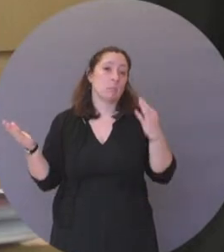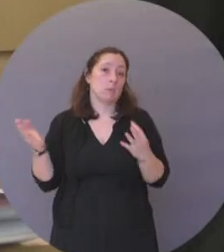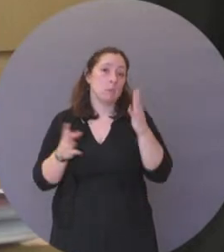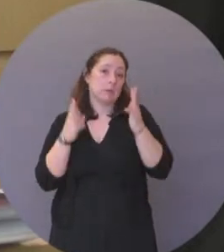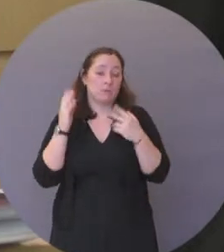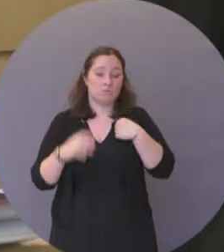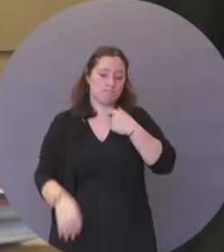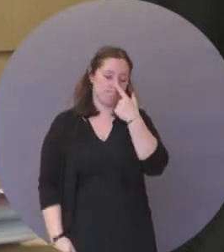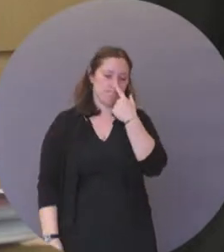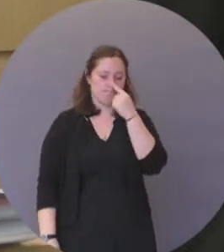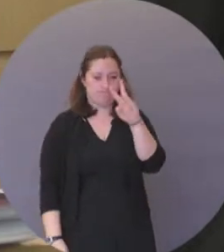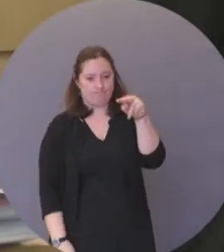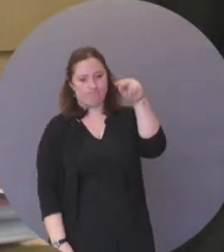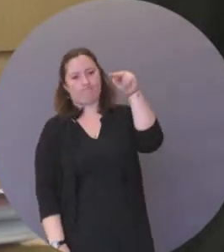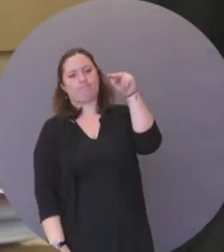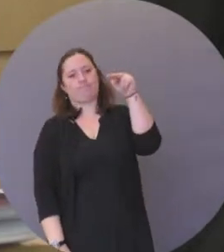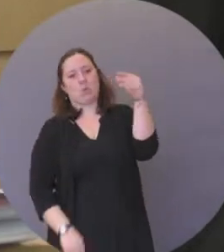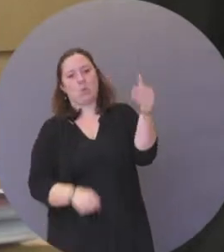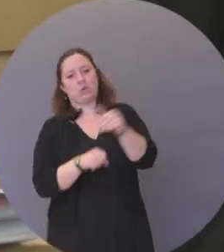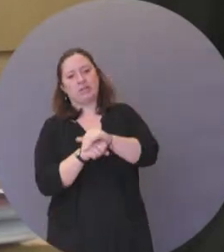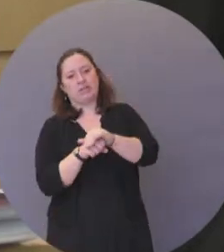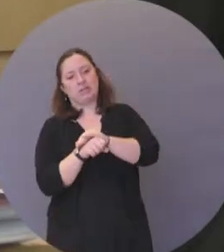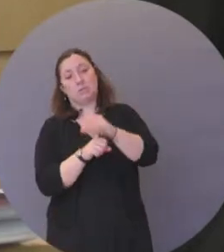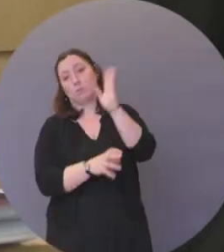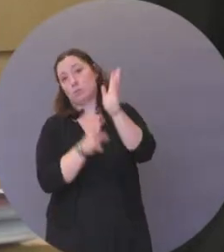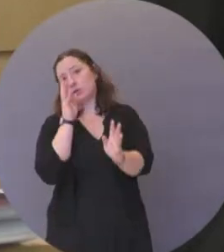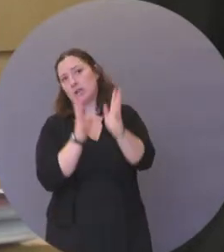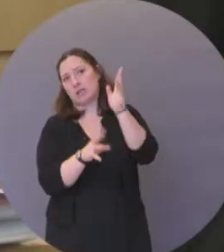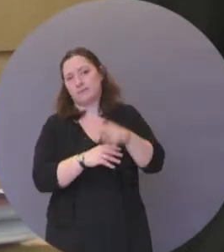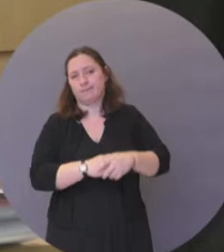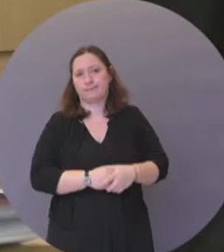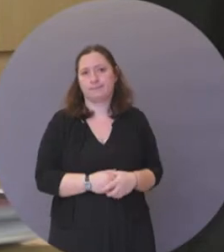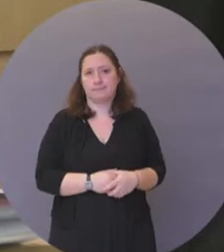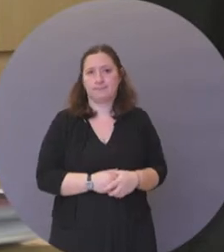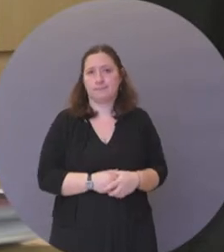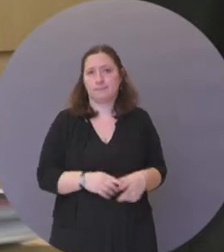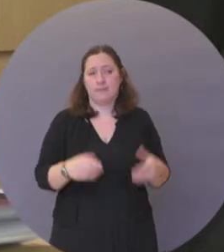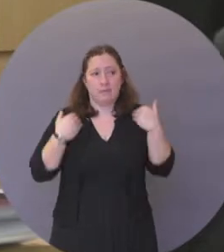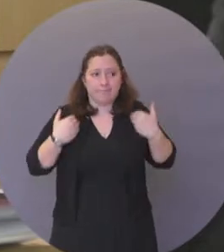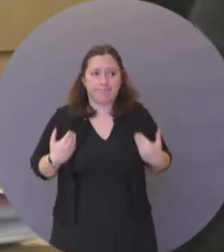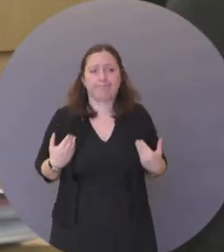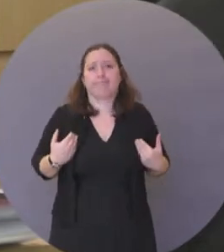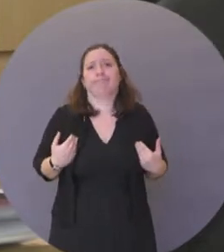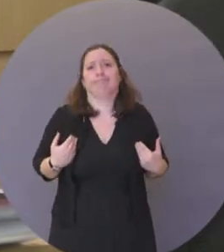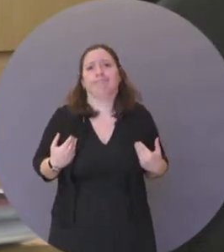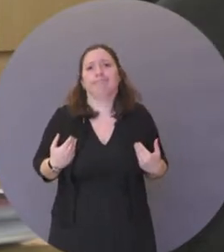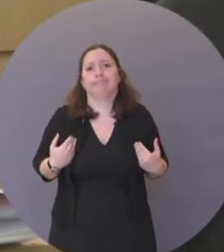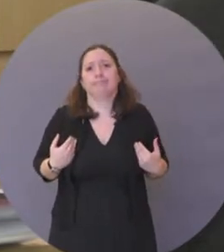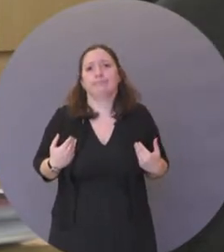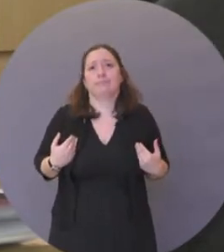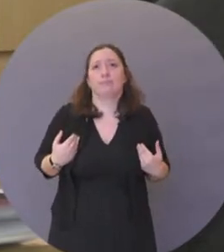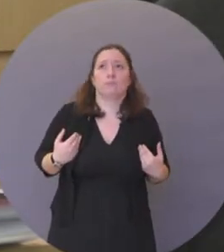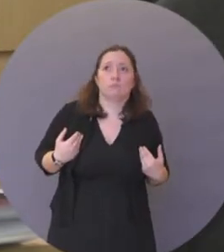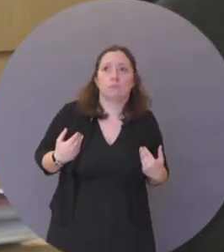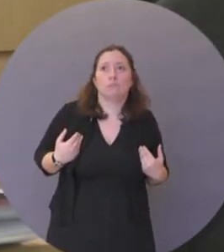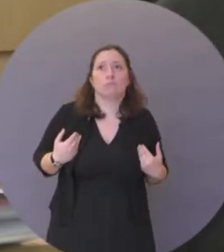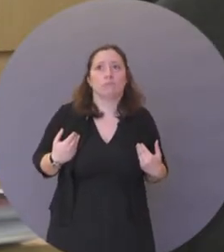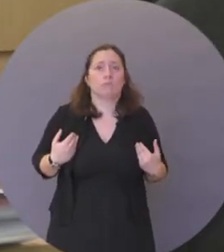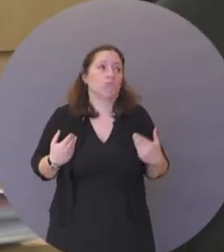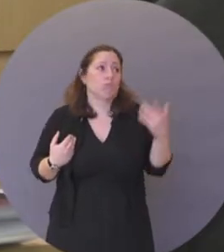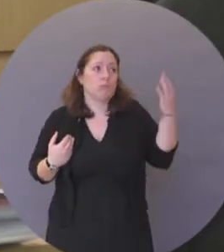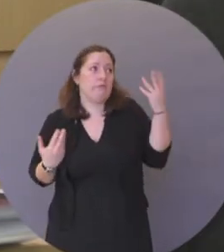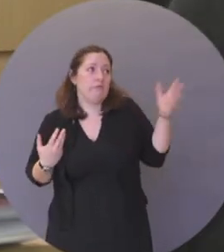c'est aussi une analyse de quelqu'un qui se veut proche du terrain